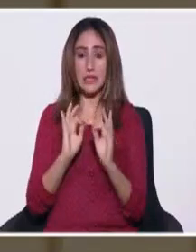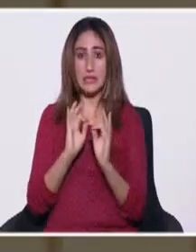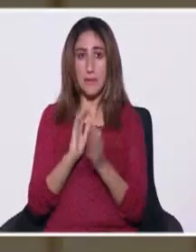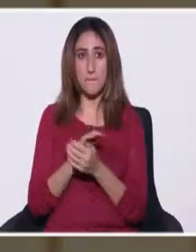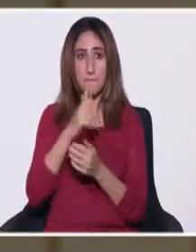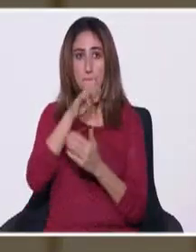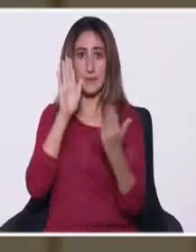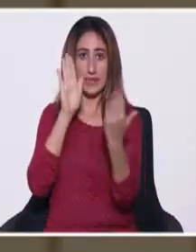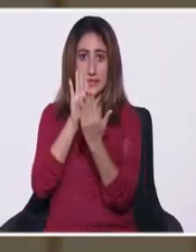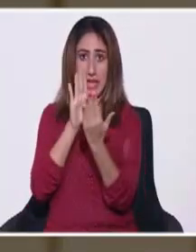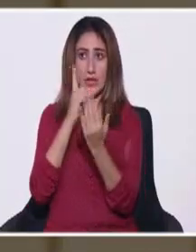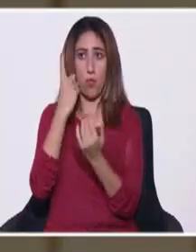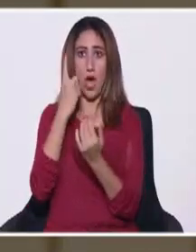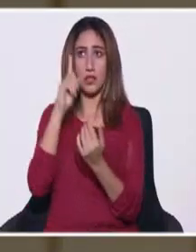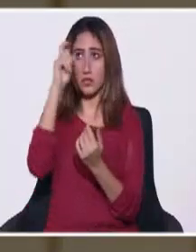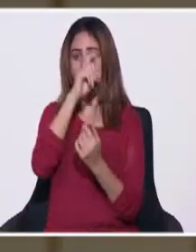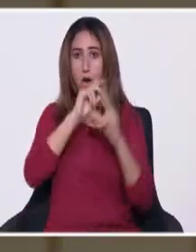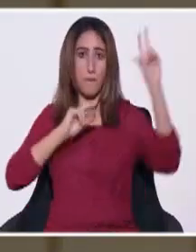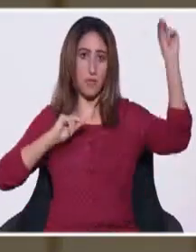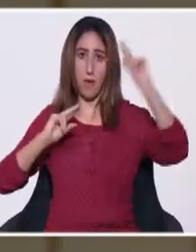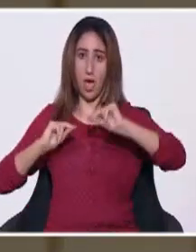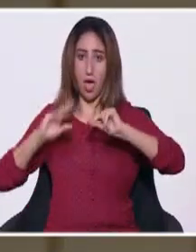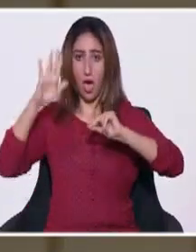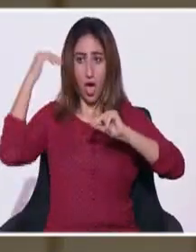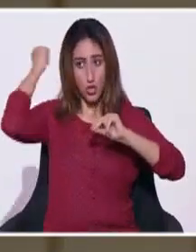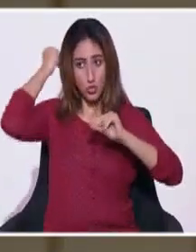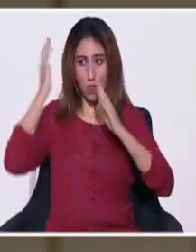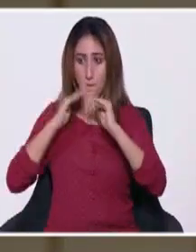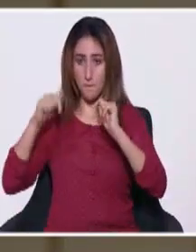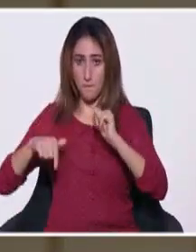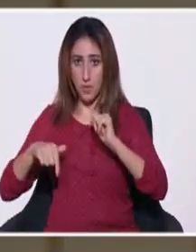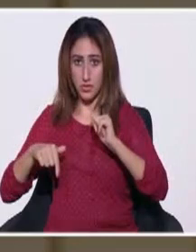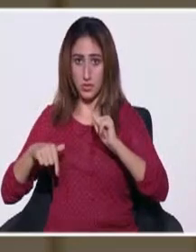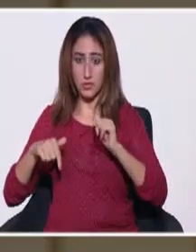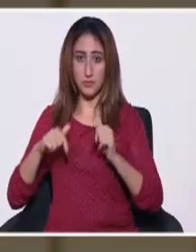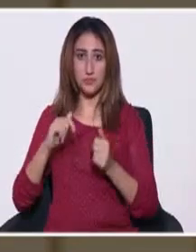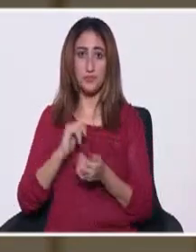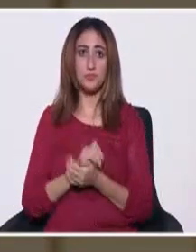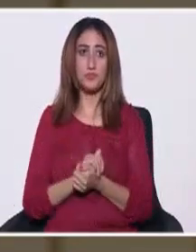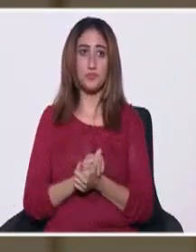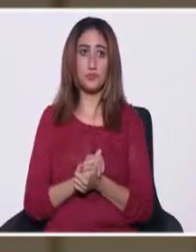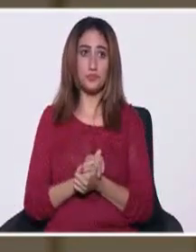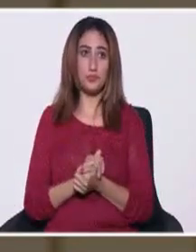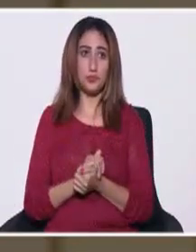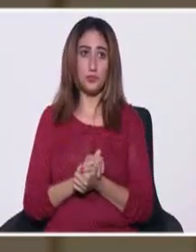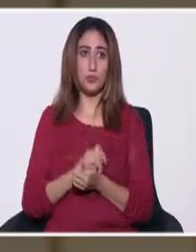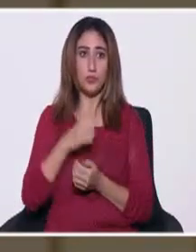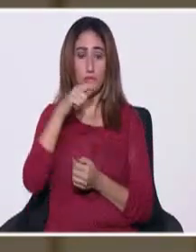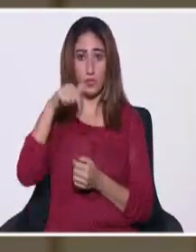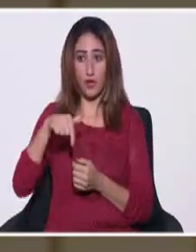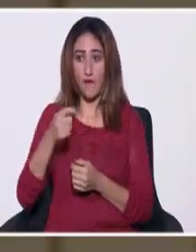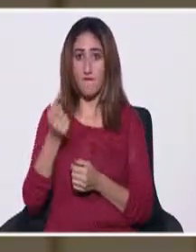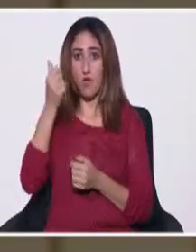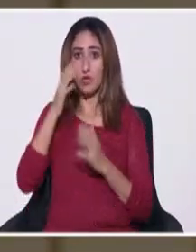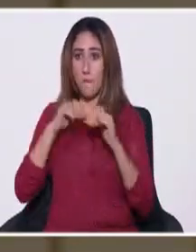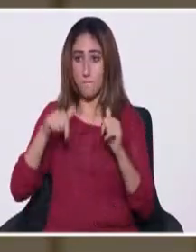التحديات واحدة في أسيوط للقاهرة، التحديات واحدة، ولكن اللي بيختلف انه يمكن الفرص في القاهره اكبر شويه